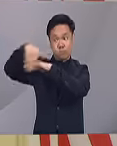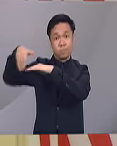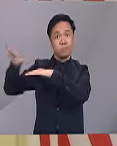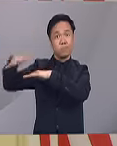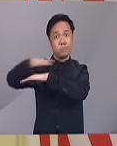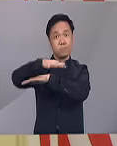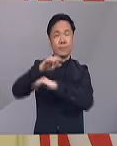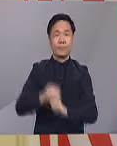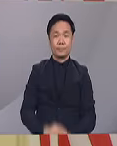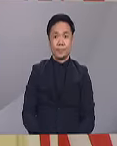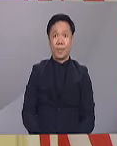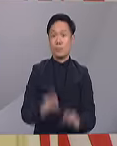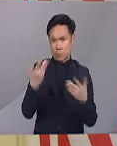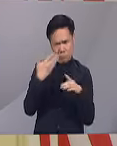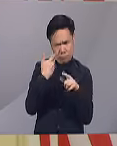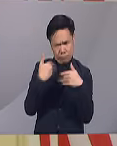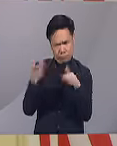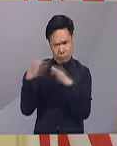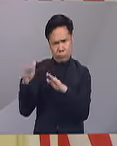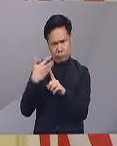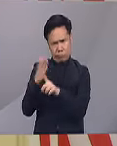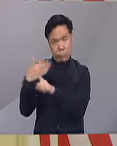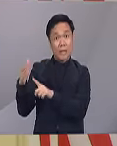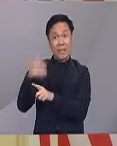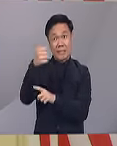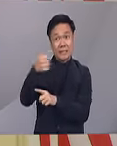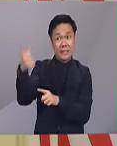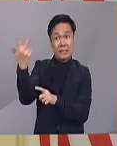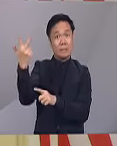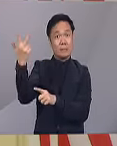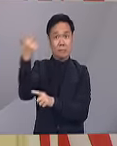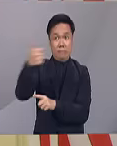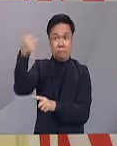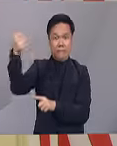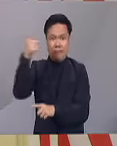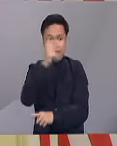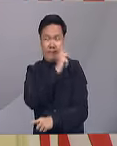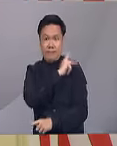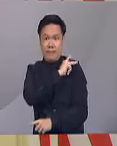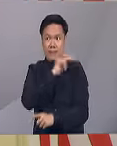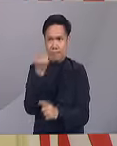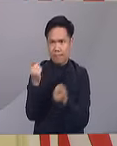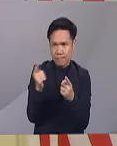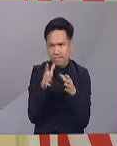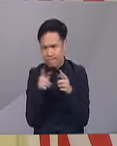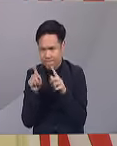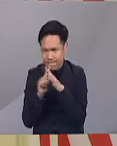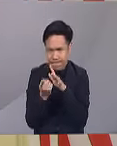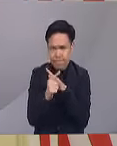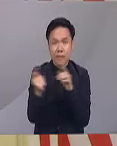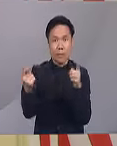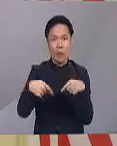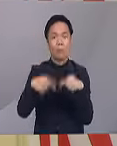mengusir 29 parti dan 3 tekong yang cuba memasuki kawasan sempadan negara.